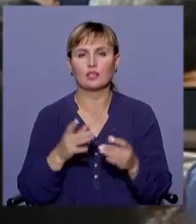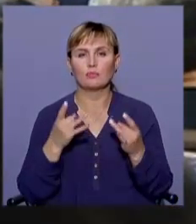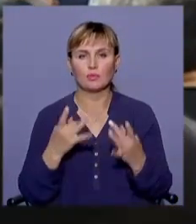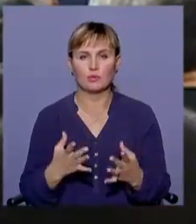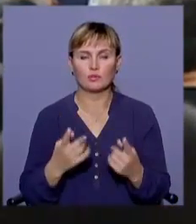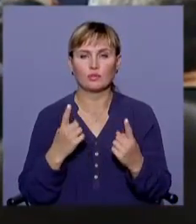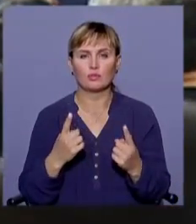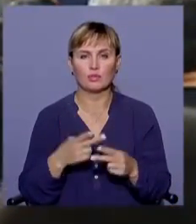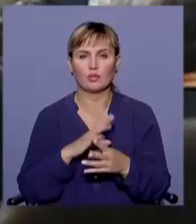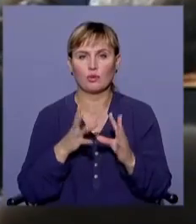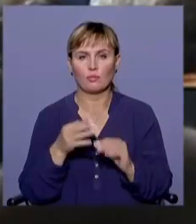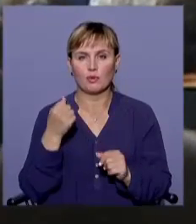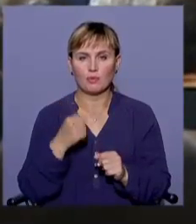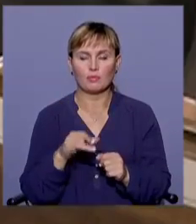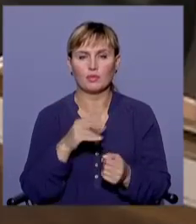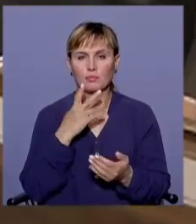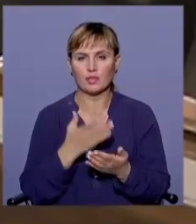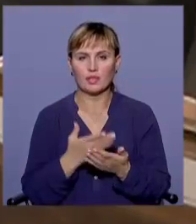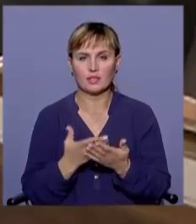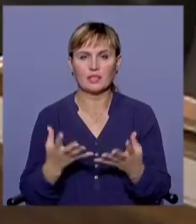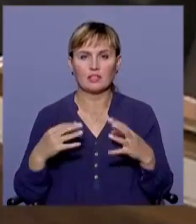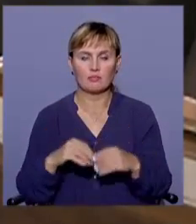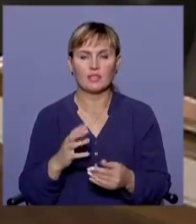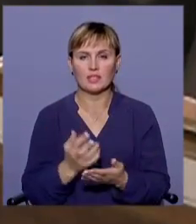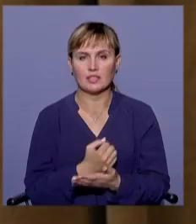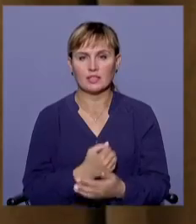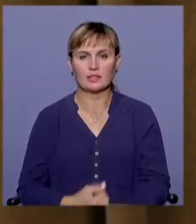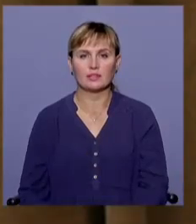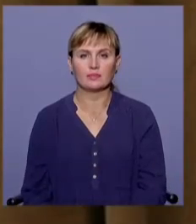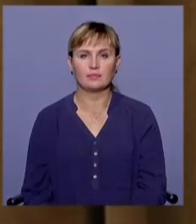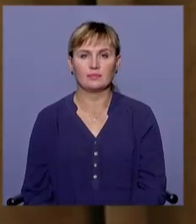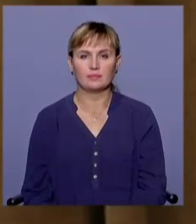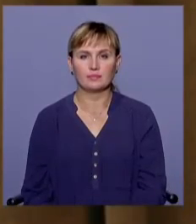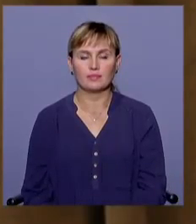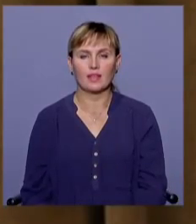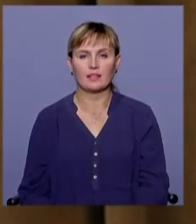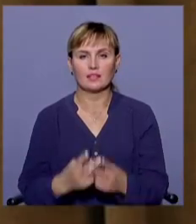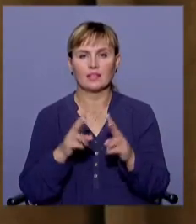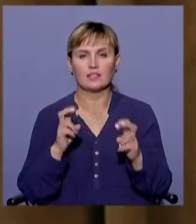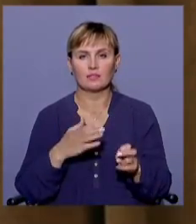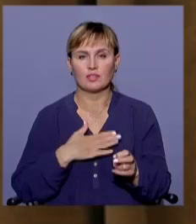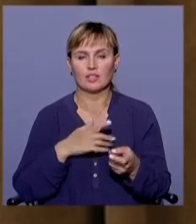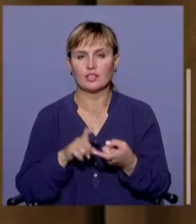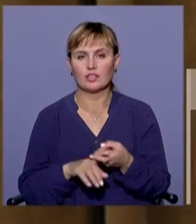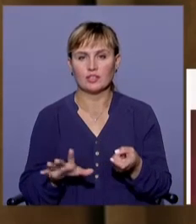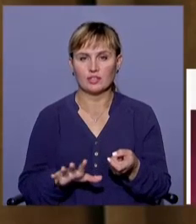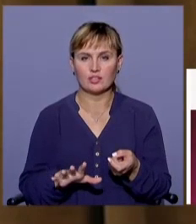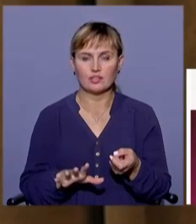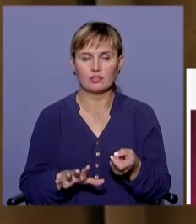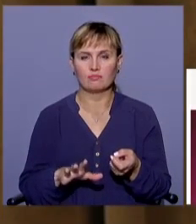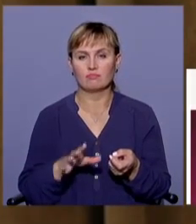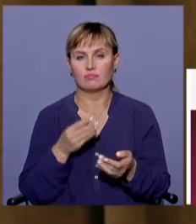дата, это общая победа и показатель совместных достижений. Астана – символ нашей независимости, жемчужина